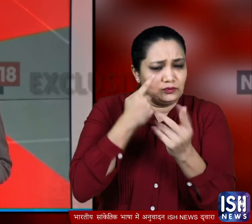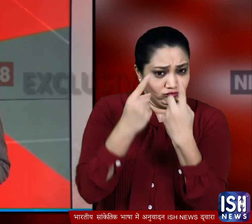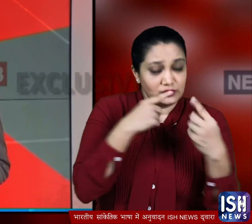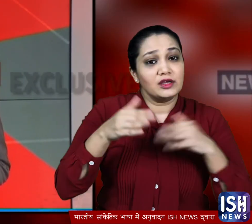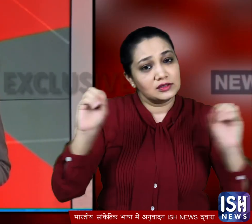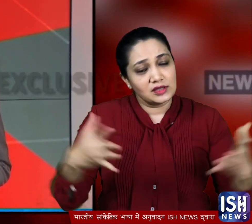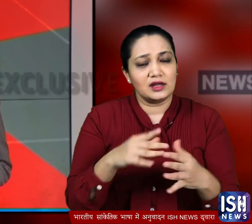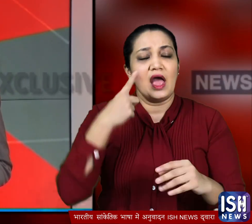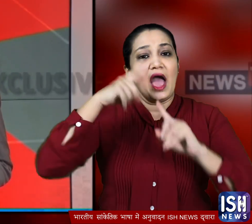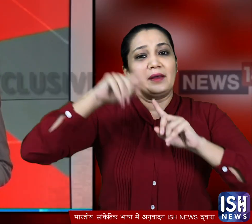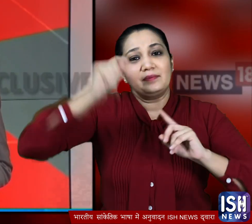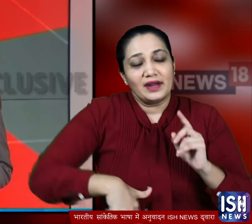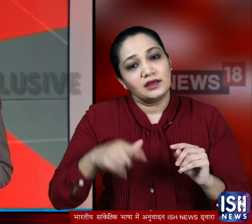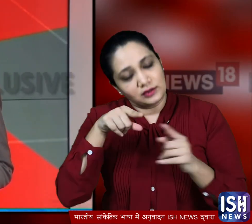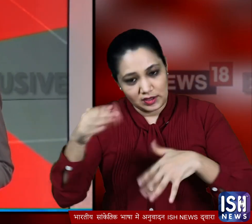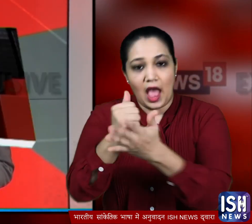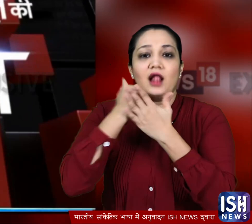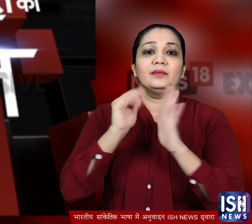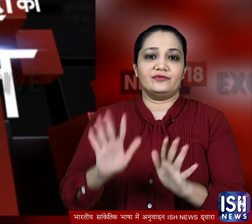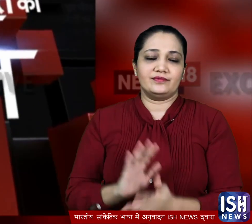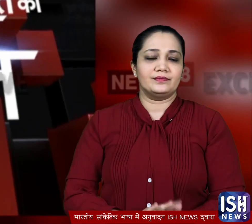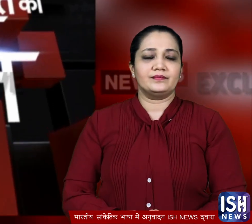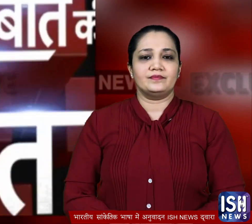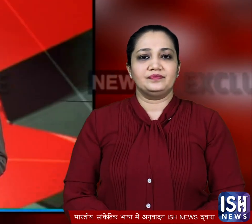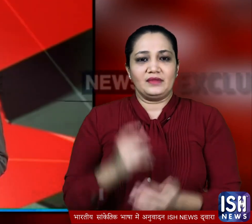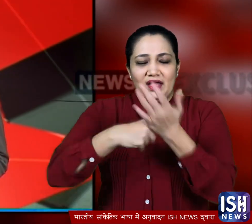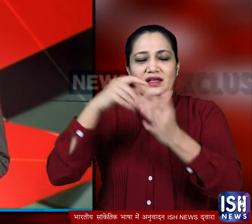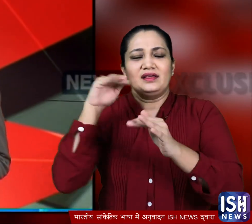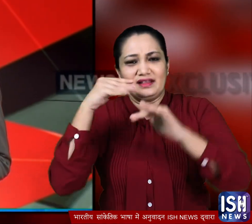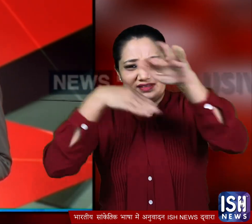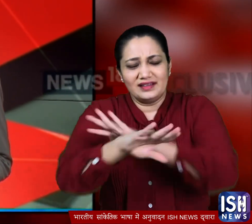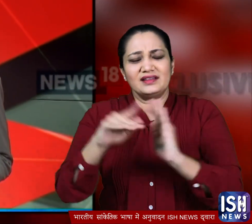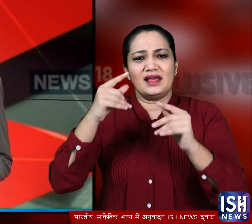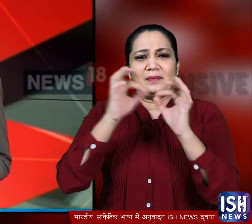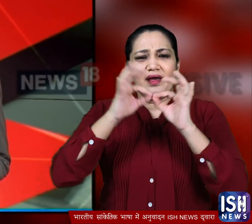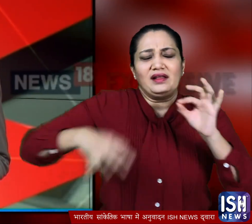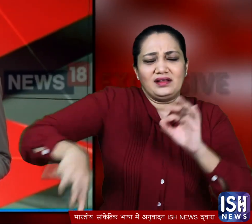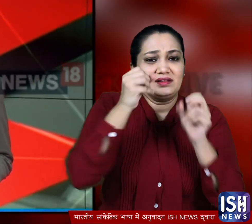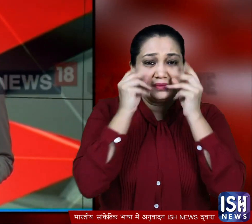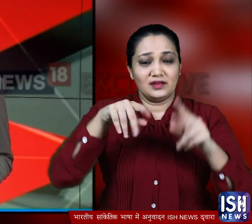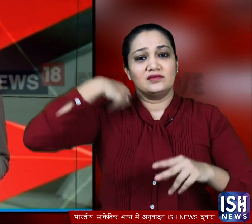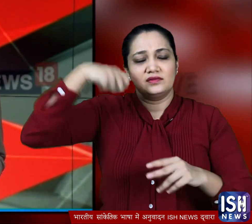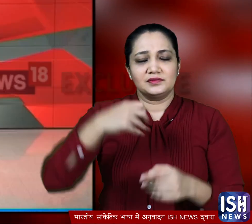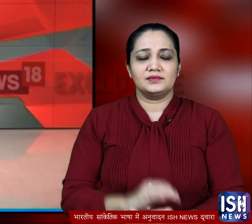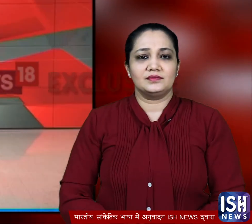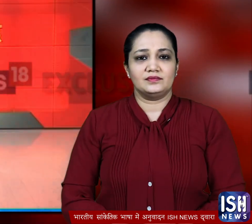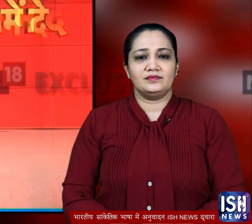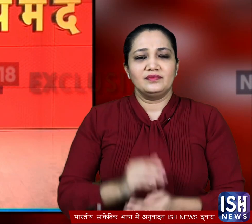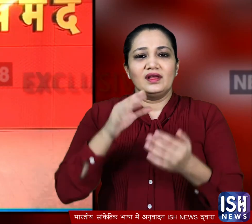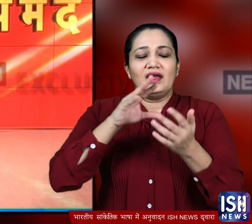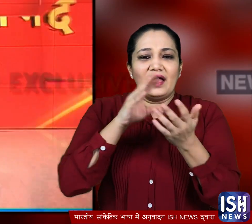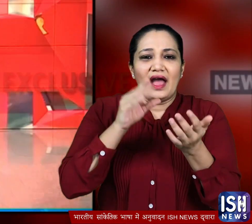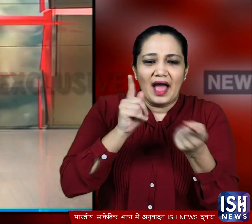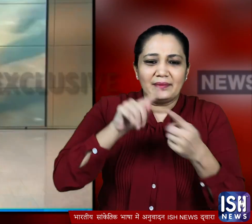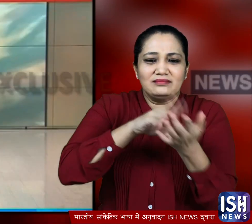है, जिसके लिए इनकम टैक्स डिपार्टमेंट की भी मदद ली जा रही है। राजस्थान के 12 से हैरान कर देने वाली एक तस्वीर सामने आई। वहां अनाज